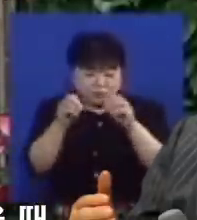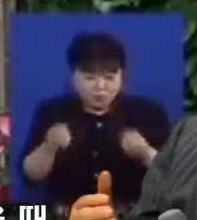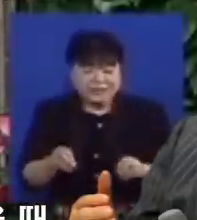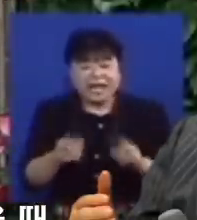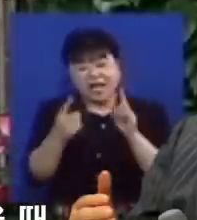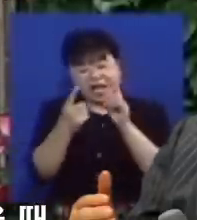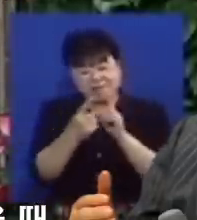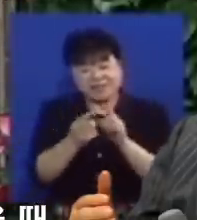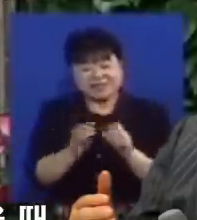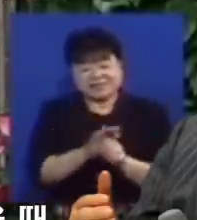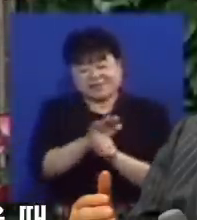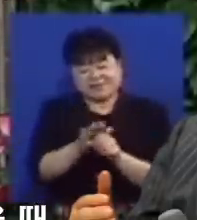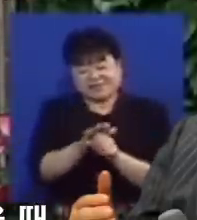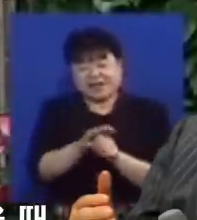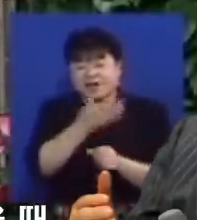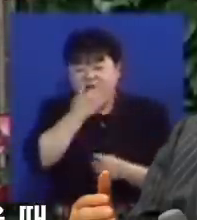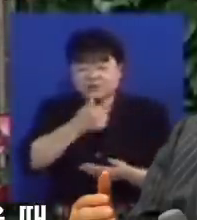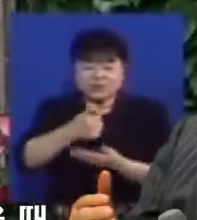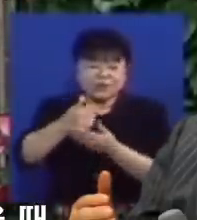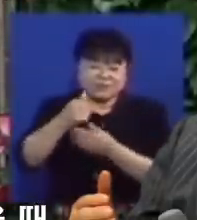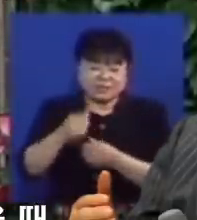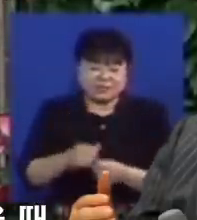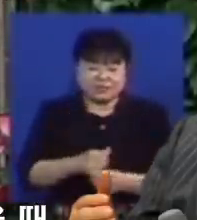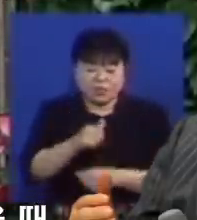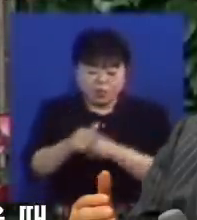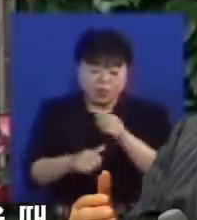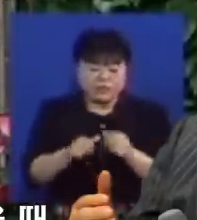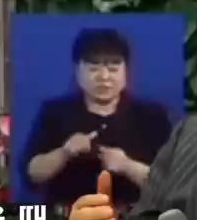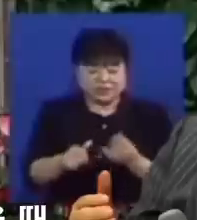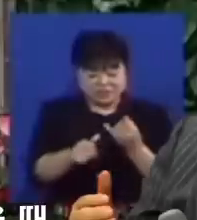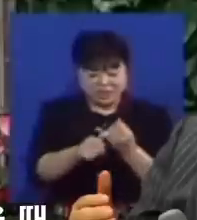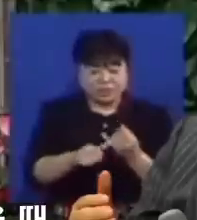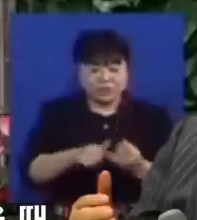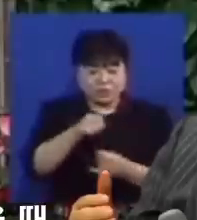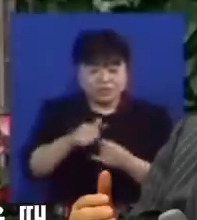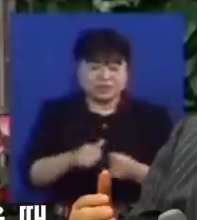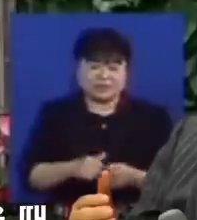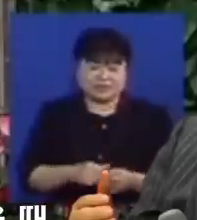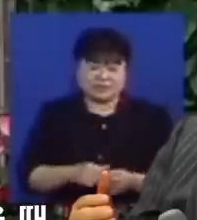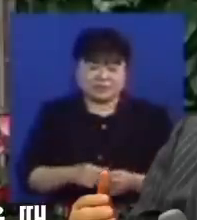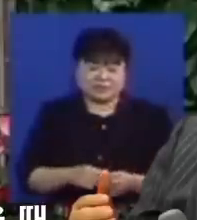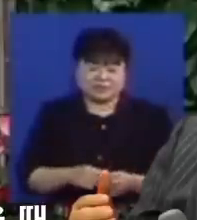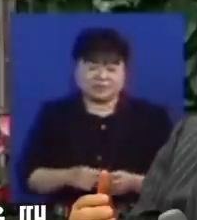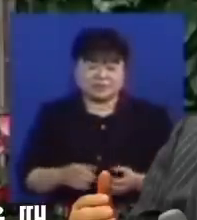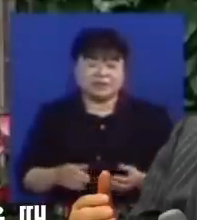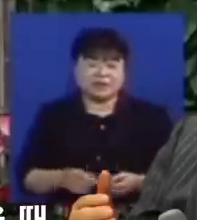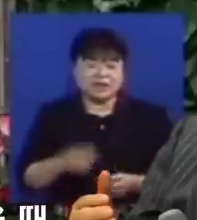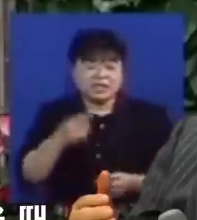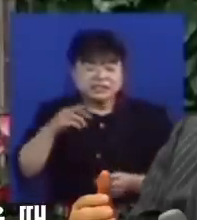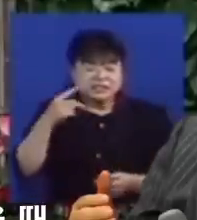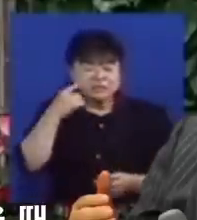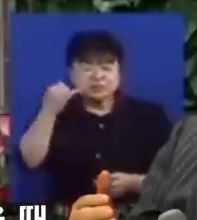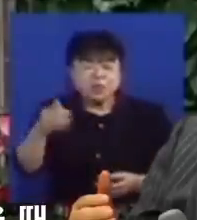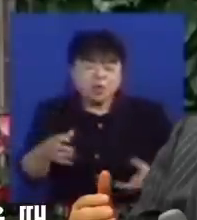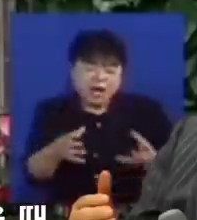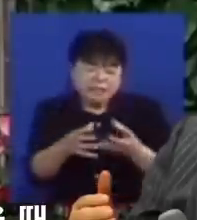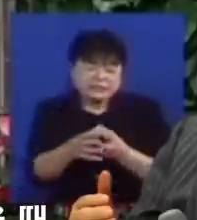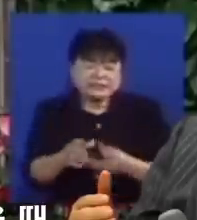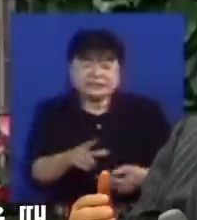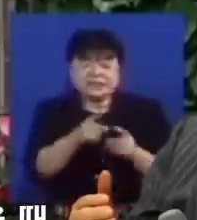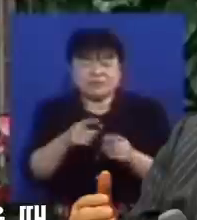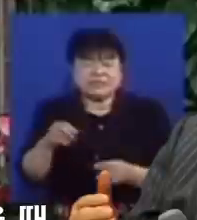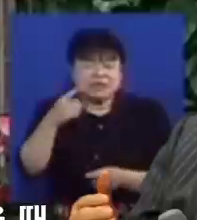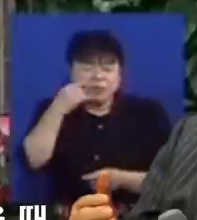사랑하며 존중하며 살았습니다. 그런데 결혼 5년째 시부모님과 식구들을 모시고 살면서 문제가 생겼습니다. 왜냐하면